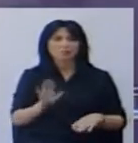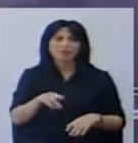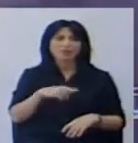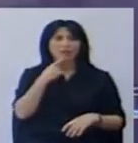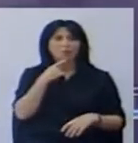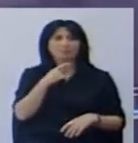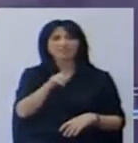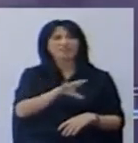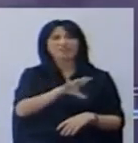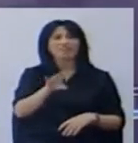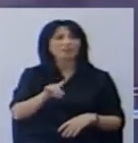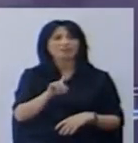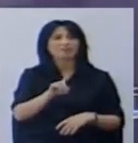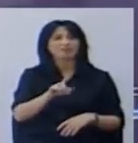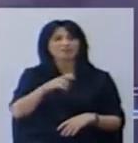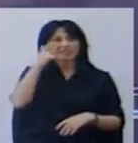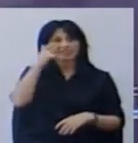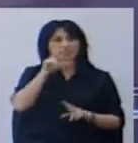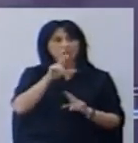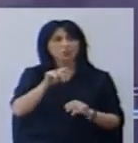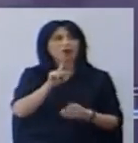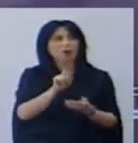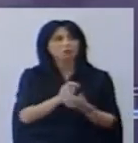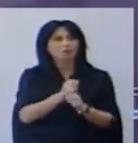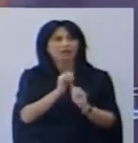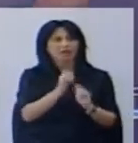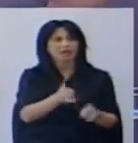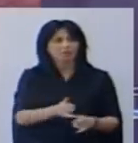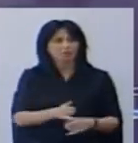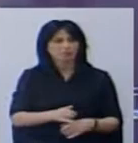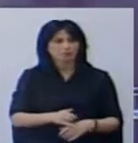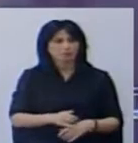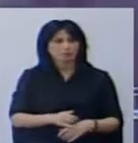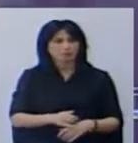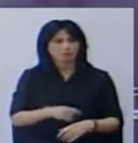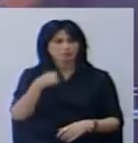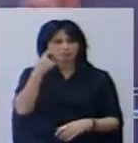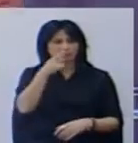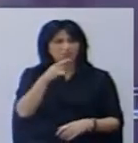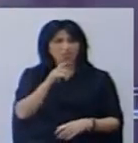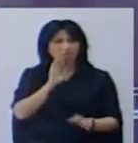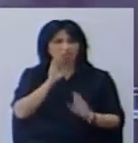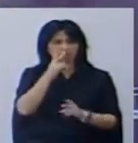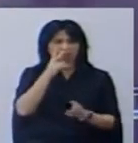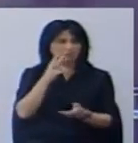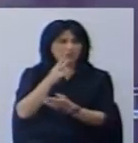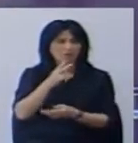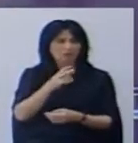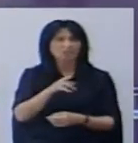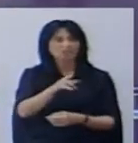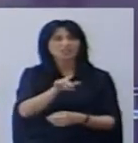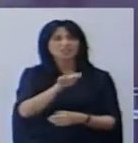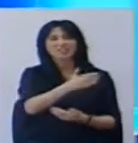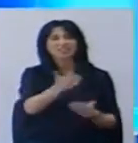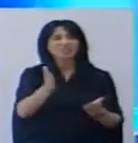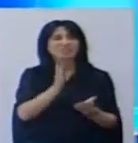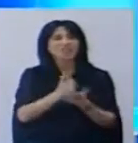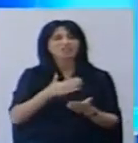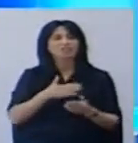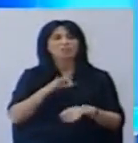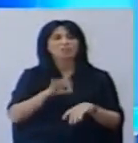ამბობს თქვენ ყველაფერს, რასაც ბიზინა დაგვირა დაუცებად გაგიკეთებთ, თუ რა შეგიძლიათ მის სამაჟორიტარო Facebook გვერდზე შეხვედრეთ და ნახოთ ან პაციენტები ძალიან